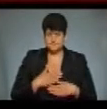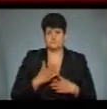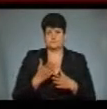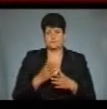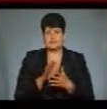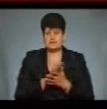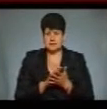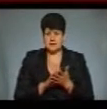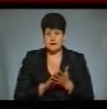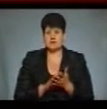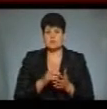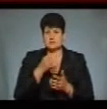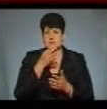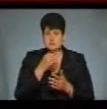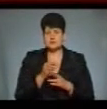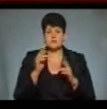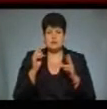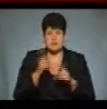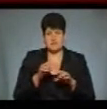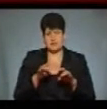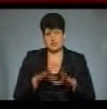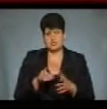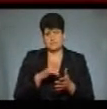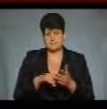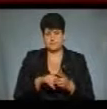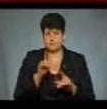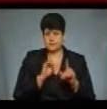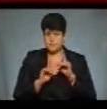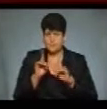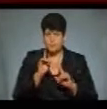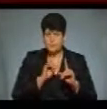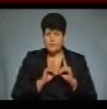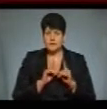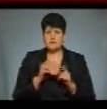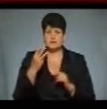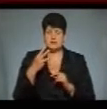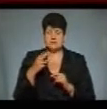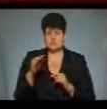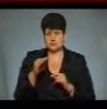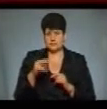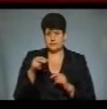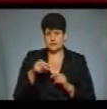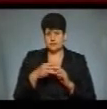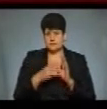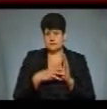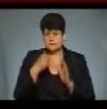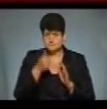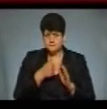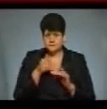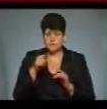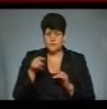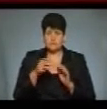Небельського визнати протиправним та нечинним рішення виконавчого комітету Тернопільської міськради від 30 жовтня 2018 року